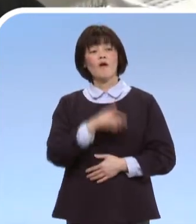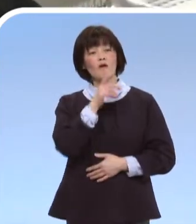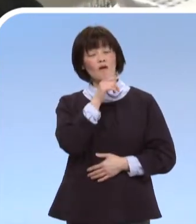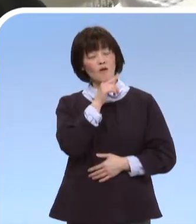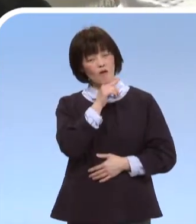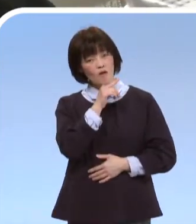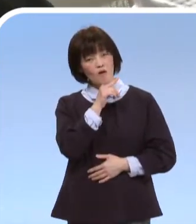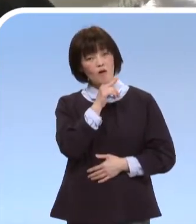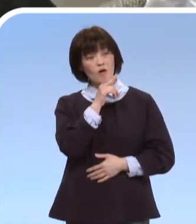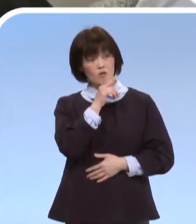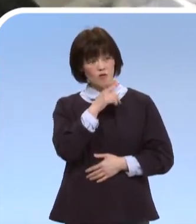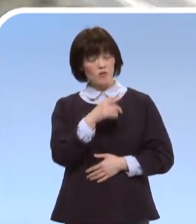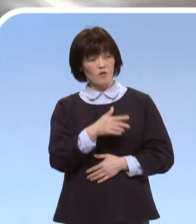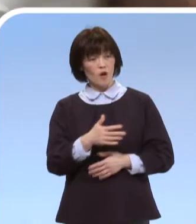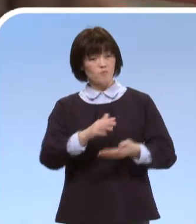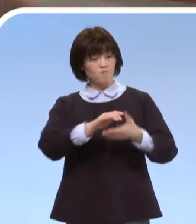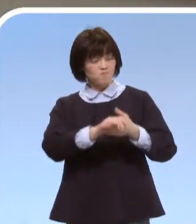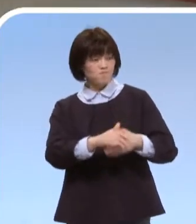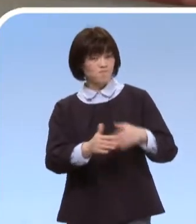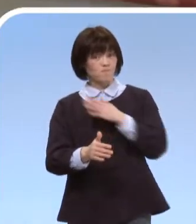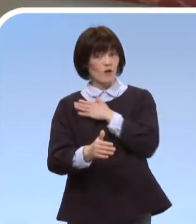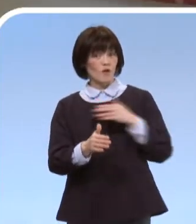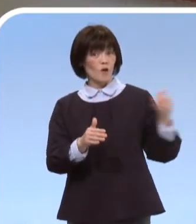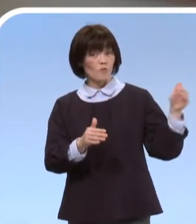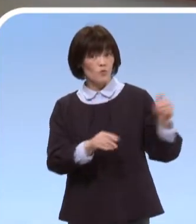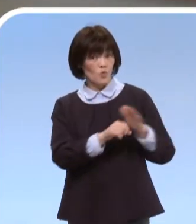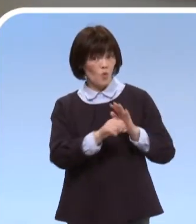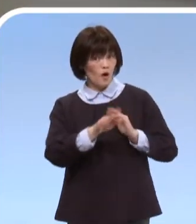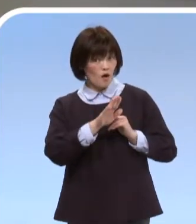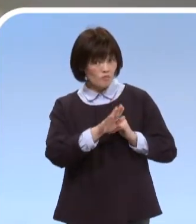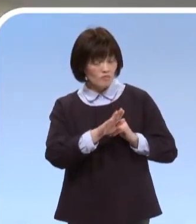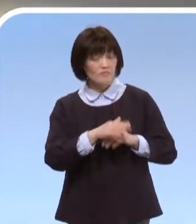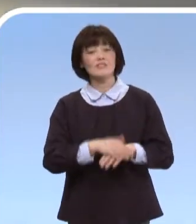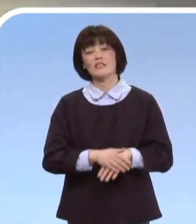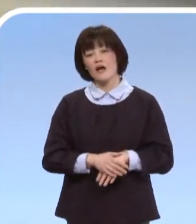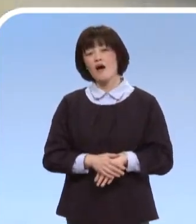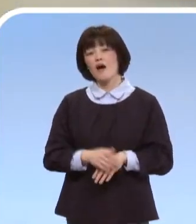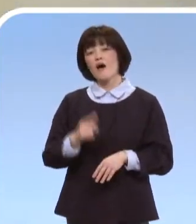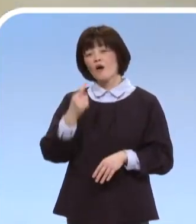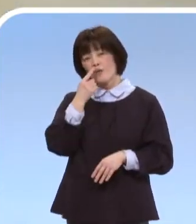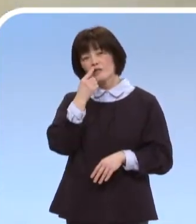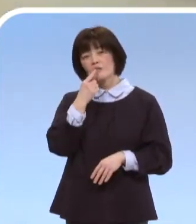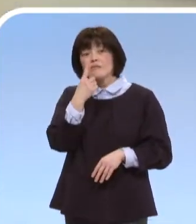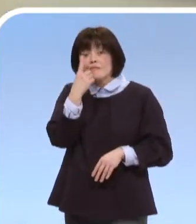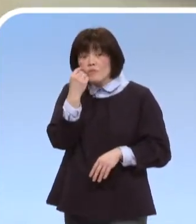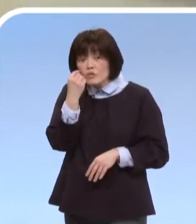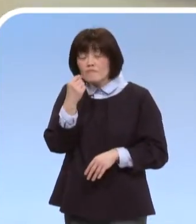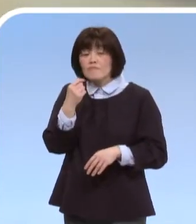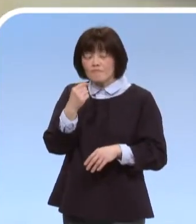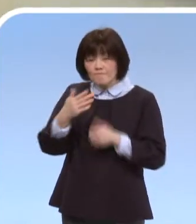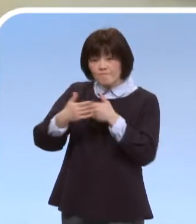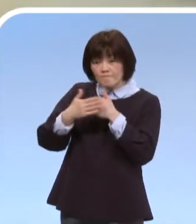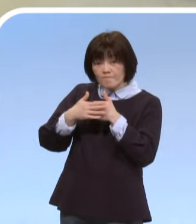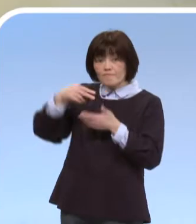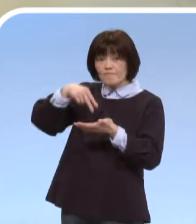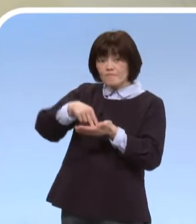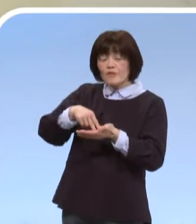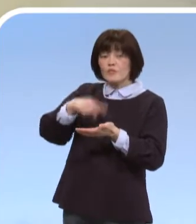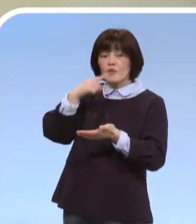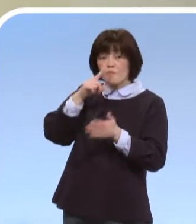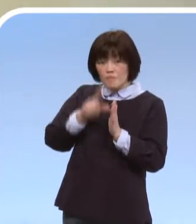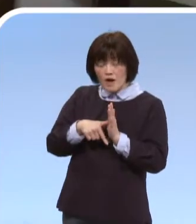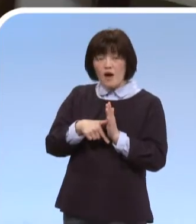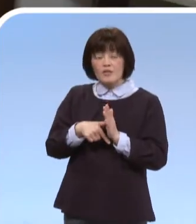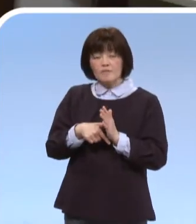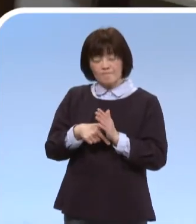。 なんかやっぱり何かいい影響があったりするんですか。 僕が逆にされる側だったらちょっと安心するなっ